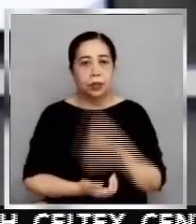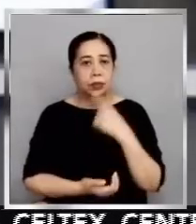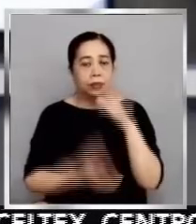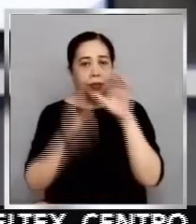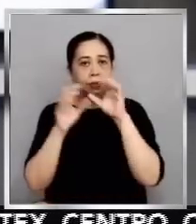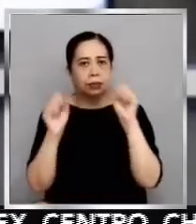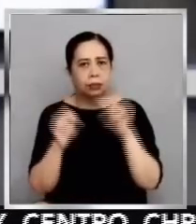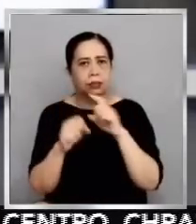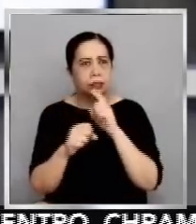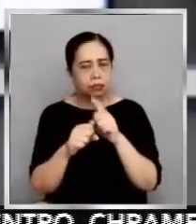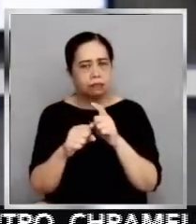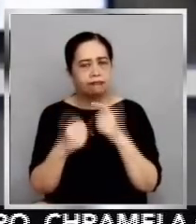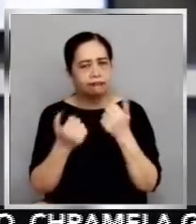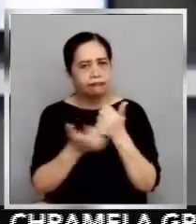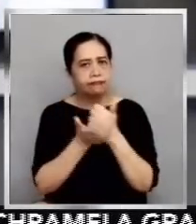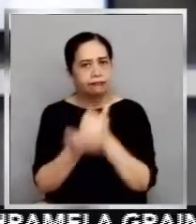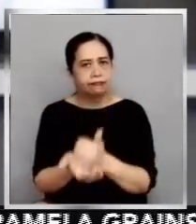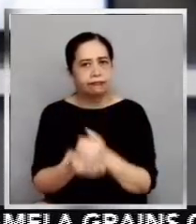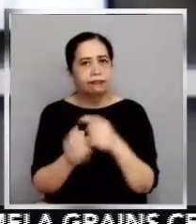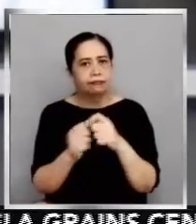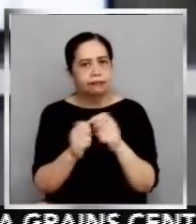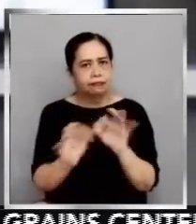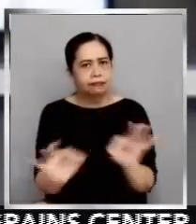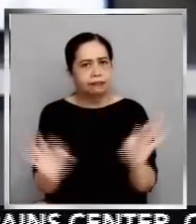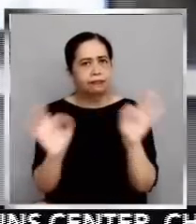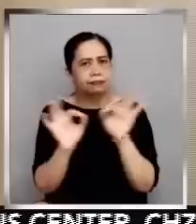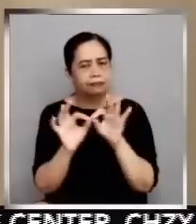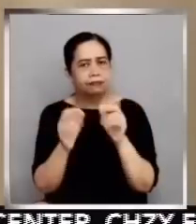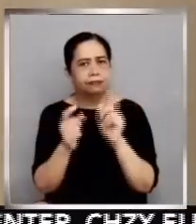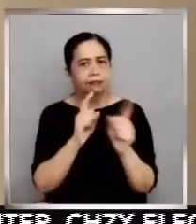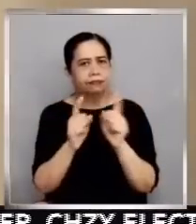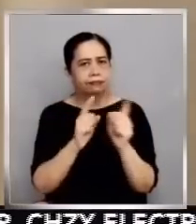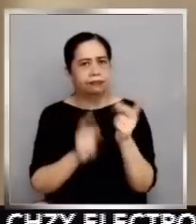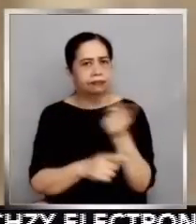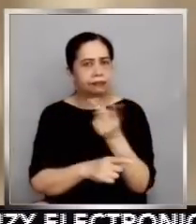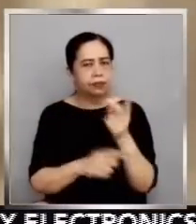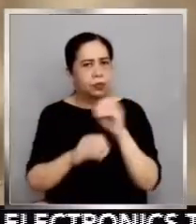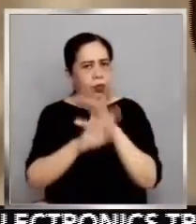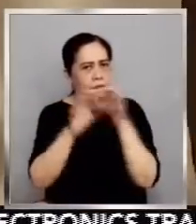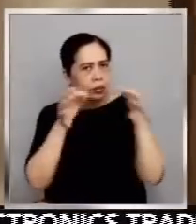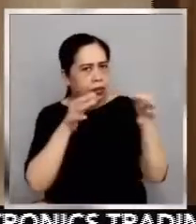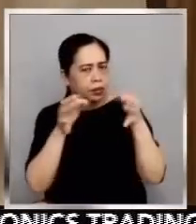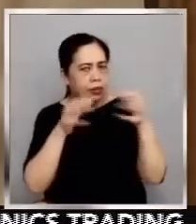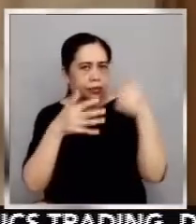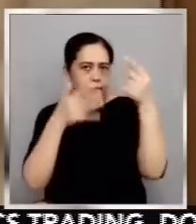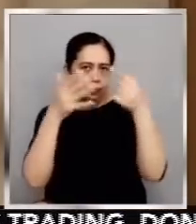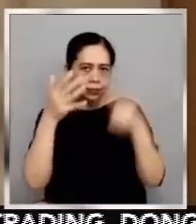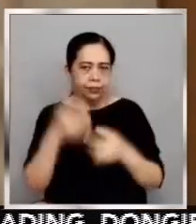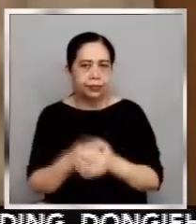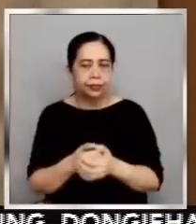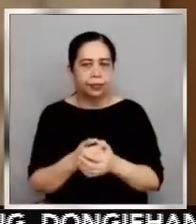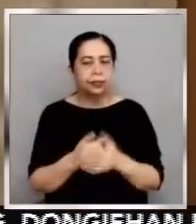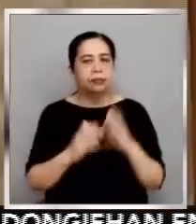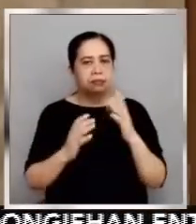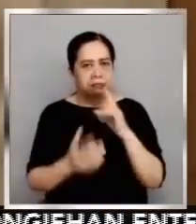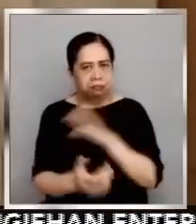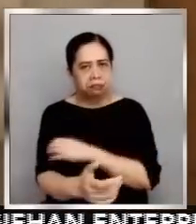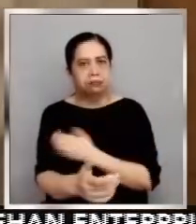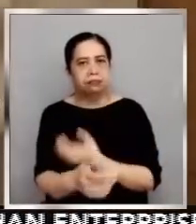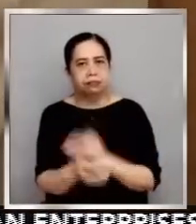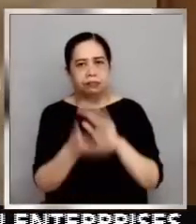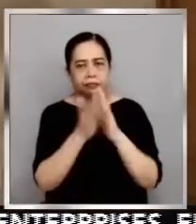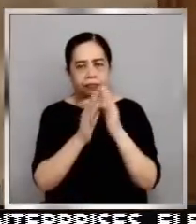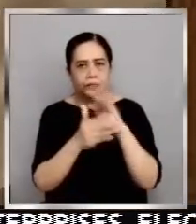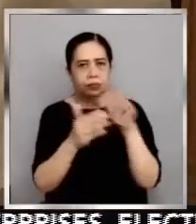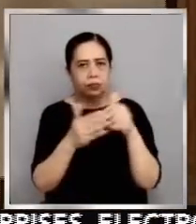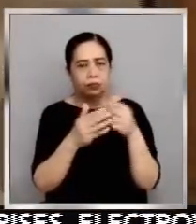sobrang makakatulong daw at mahalaga na nagkausap sila para linawin ang mga bagay-bagay. Kampante raw silang maayos sa mga issue sa